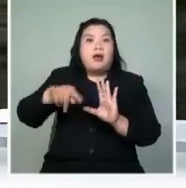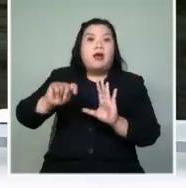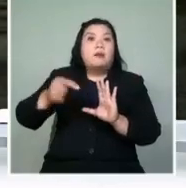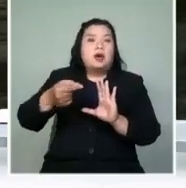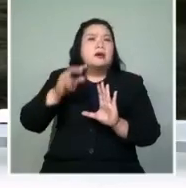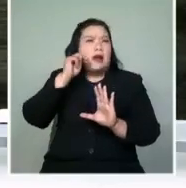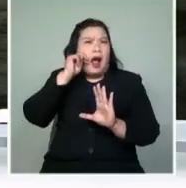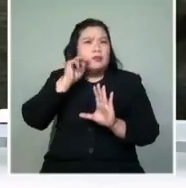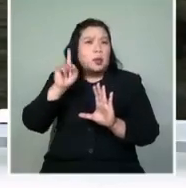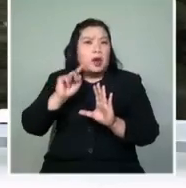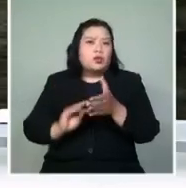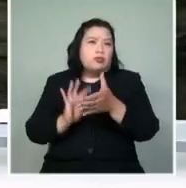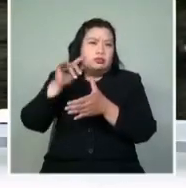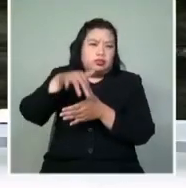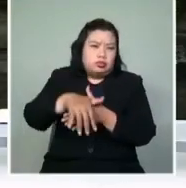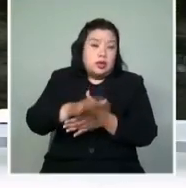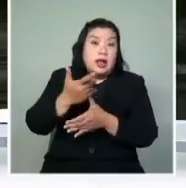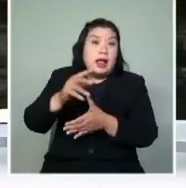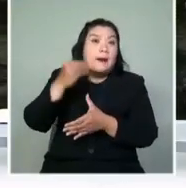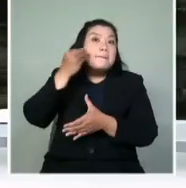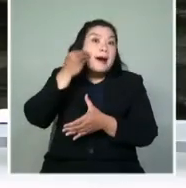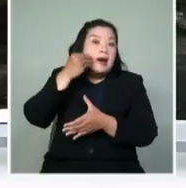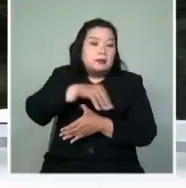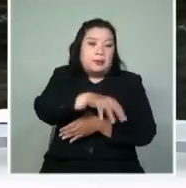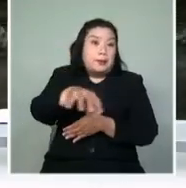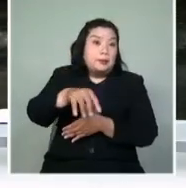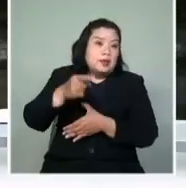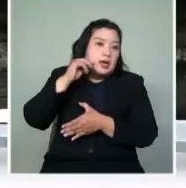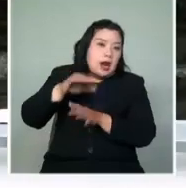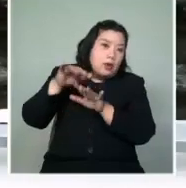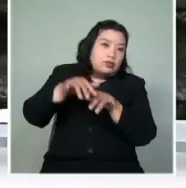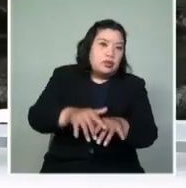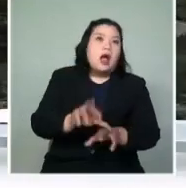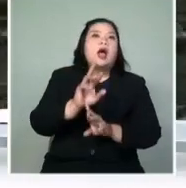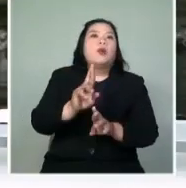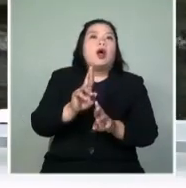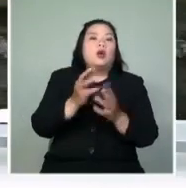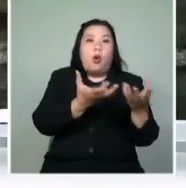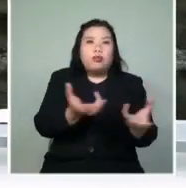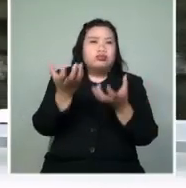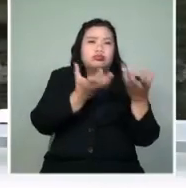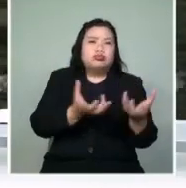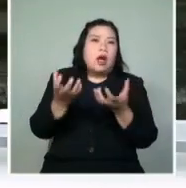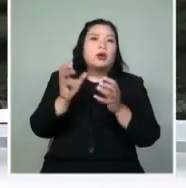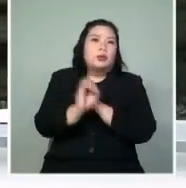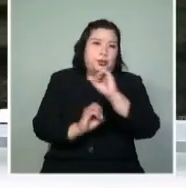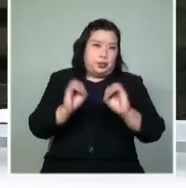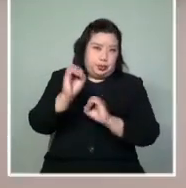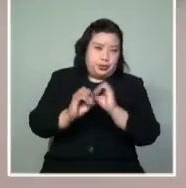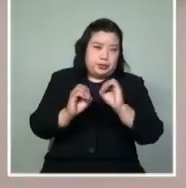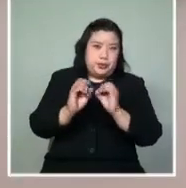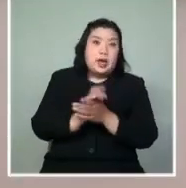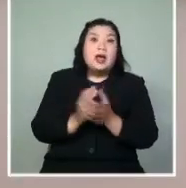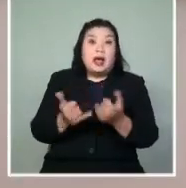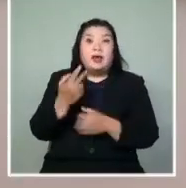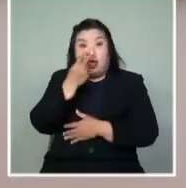ดังนั้นเนี่ยก็ขอให้ประชาชนที่อาศัยอยู่ท้ายเขื่อนเนี่ยรีบขนของขึ้นสู่ที่สูงไปอยู่ในจุดที่ปลอดภัยก่อนนะครับน้ำมา